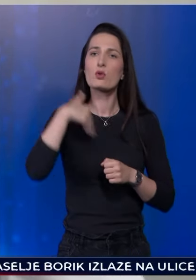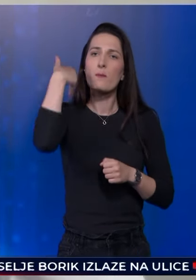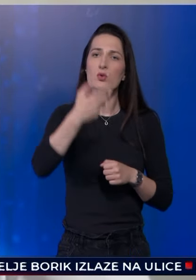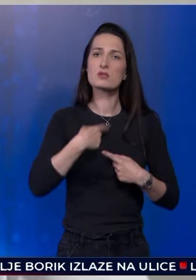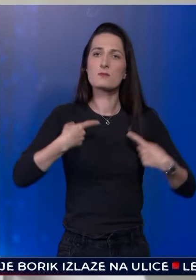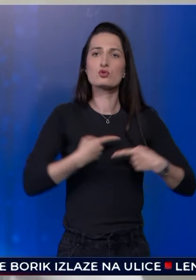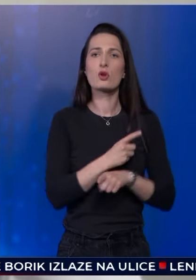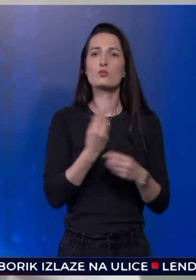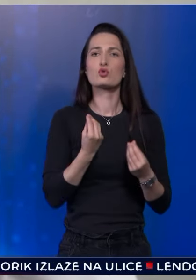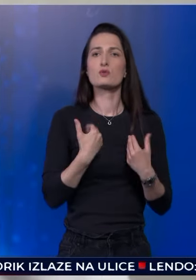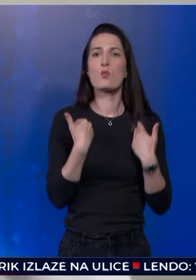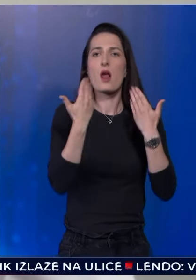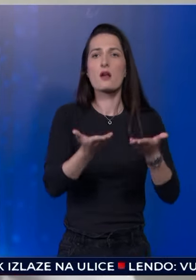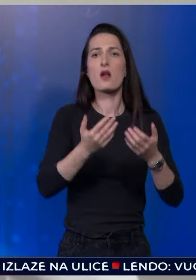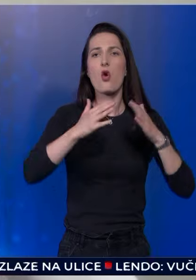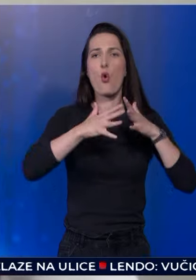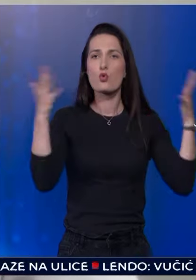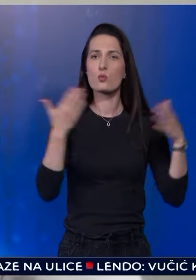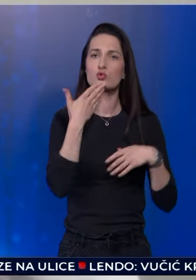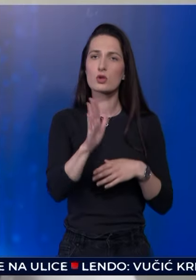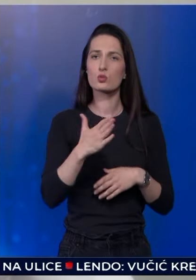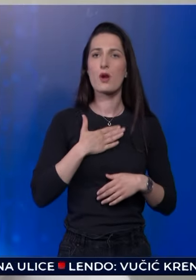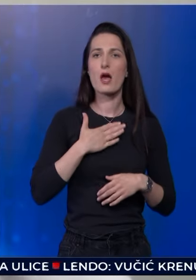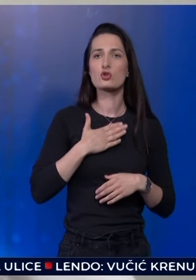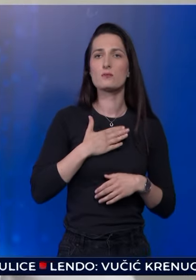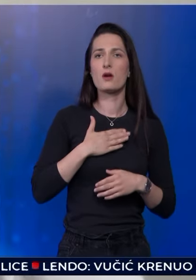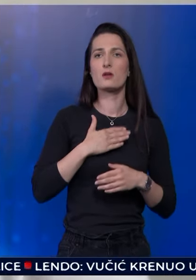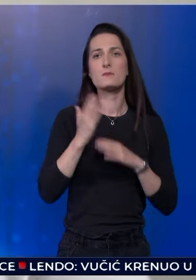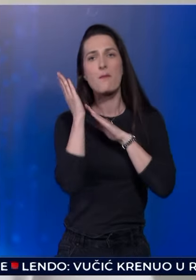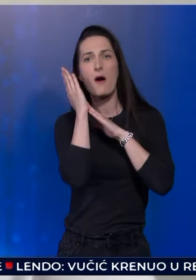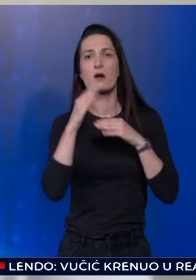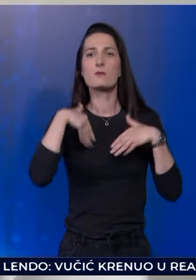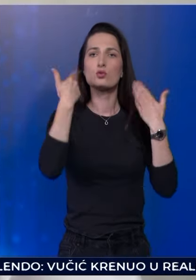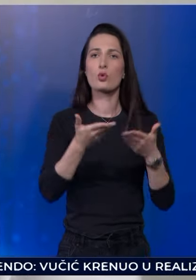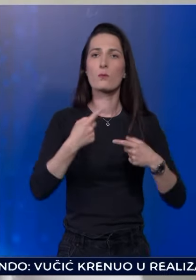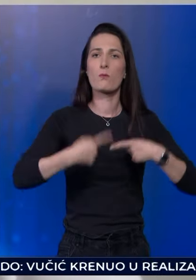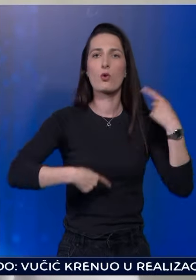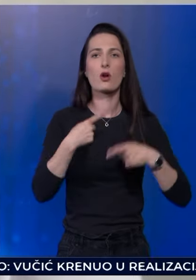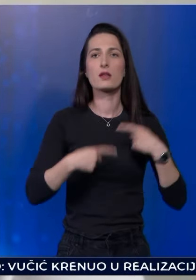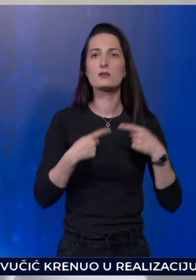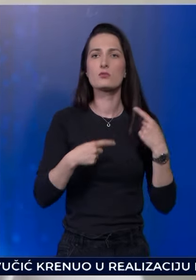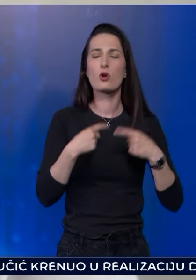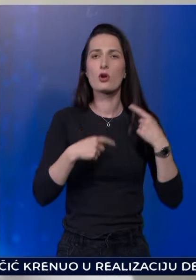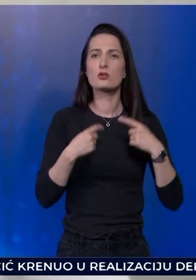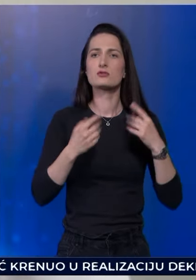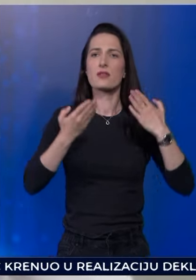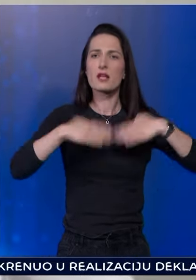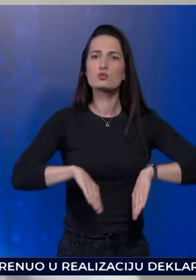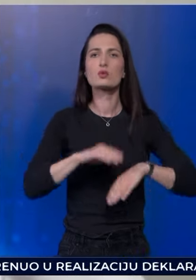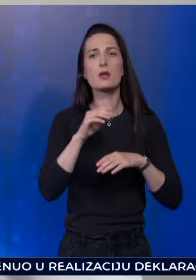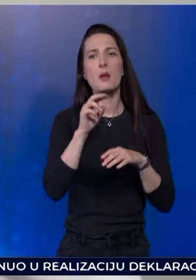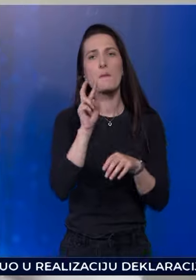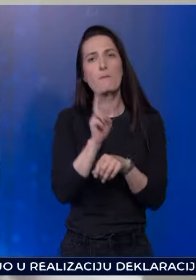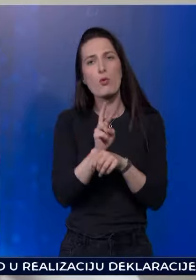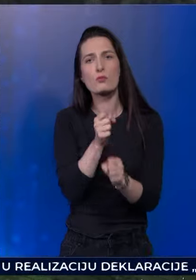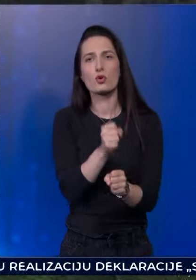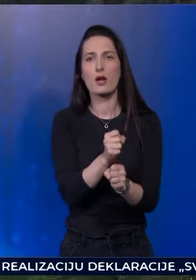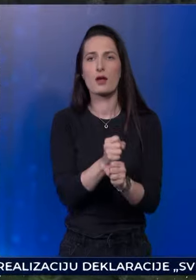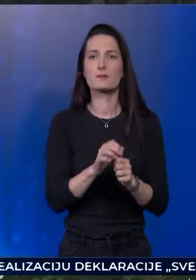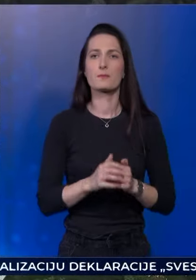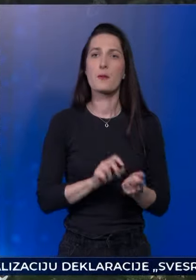nemojte poslije da žalimo što smo nanijeli ogromnu štetu našim spavanjem, dok su politike destrukcije pomno